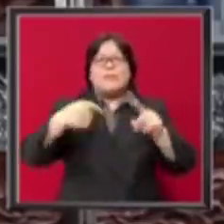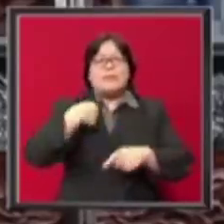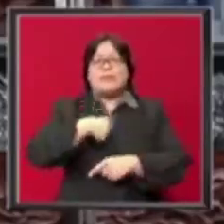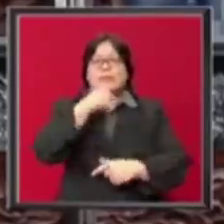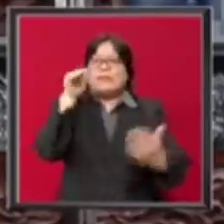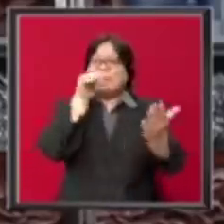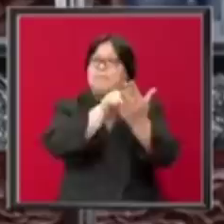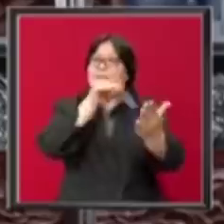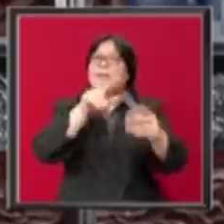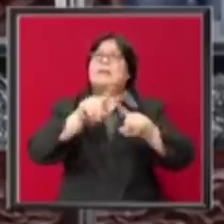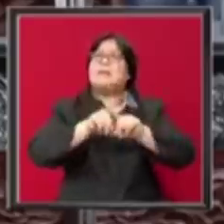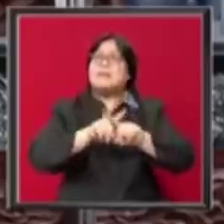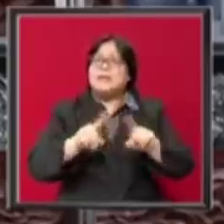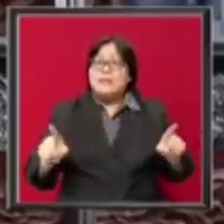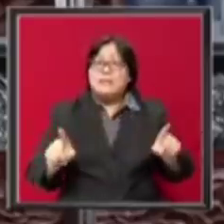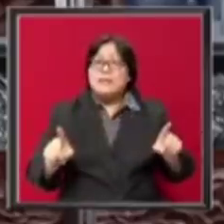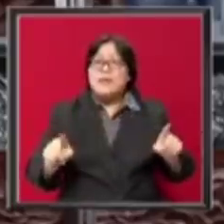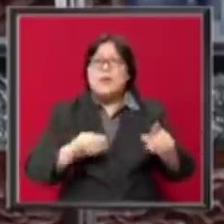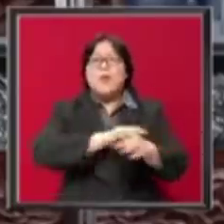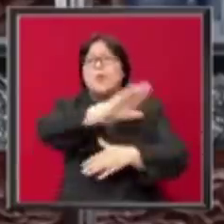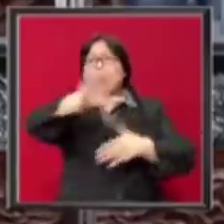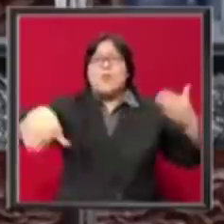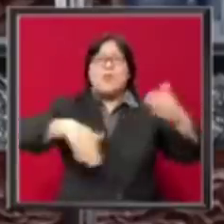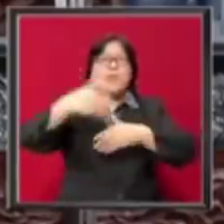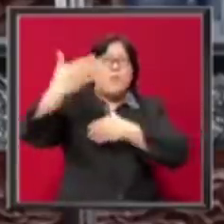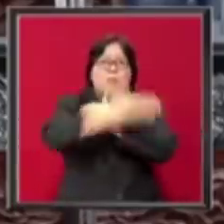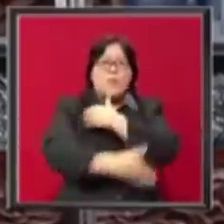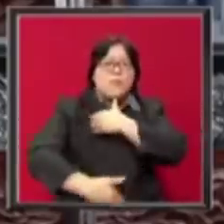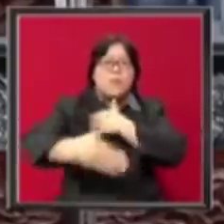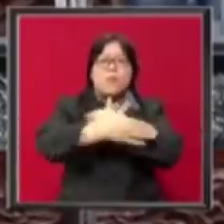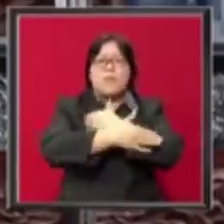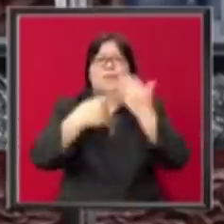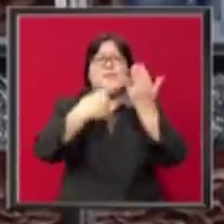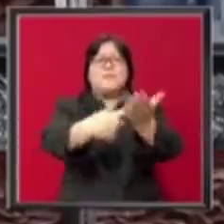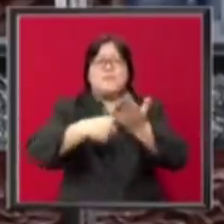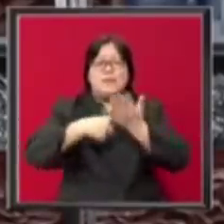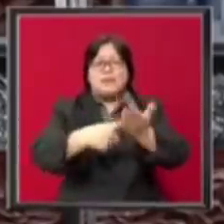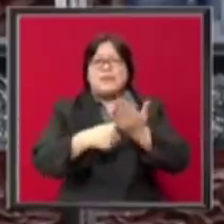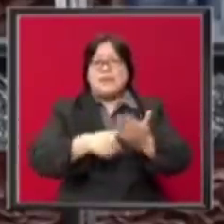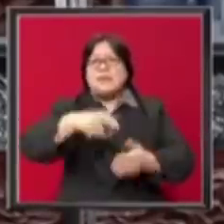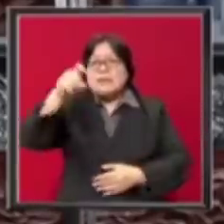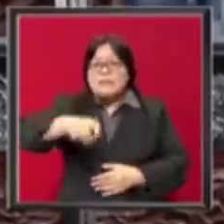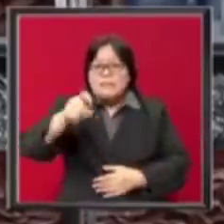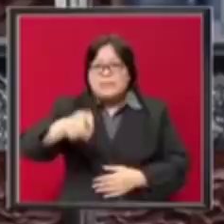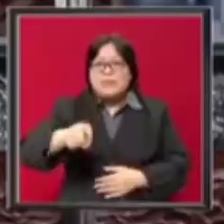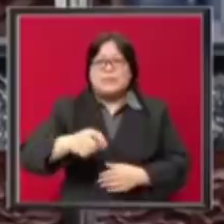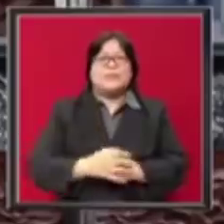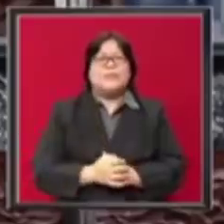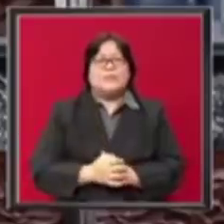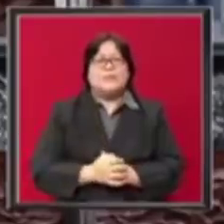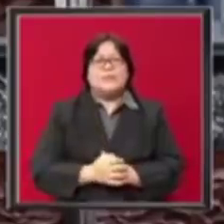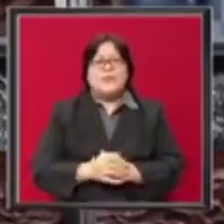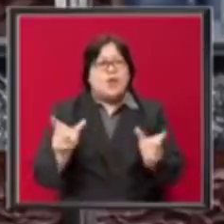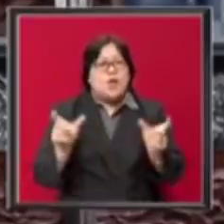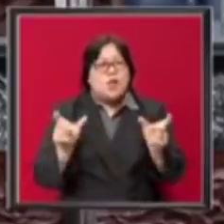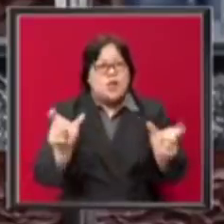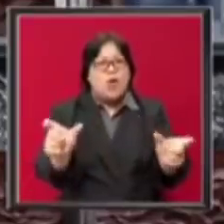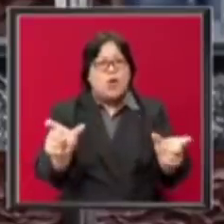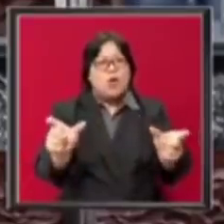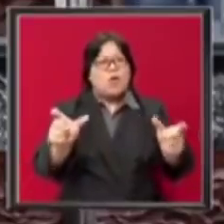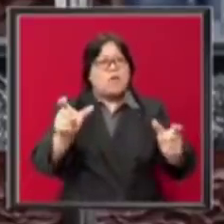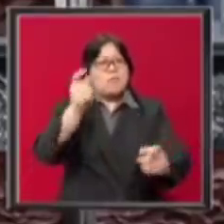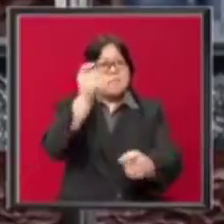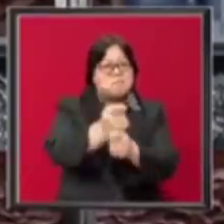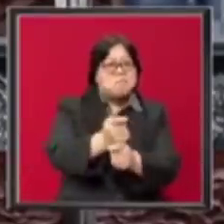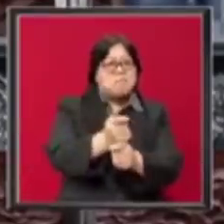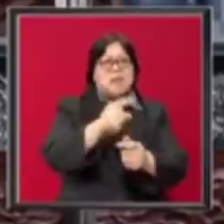tak pertikai. Tetapi dalam di semua negara, perbahasan di antara keperluan lockdown yang